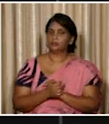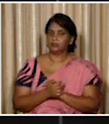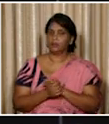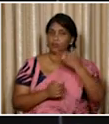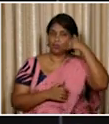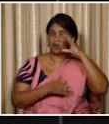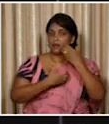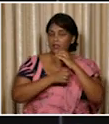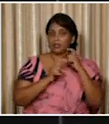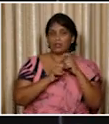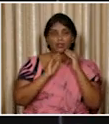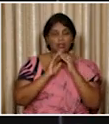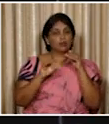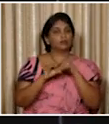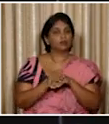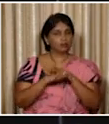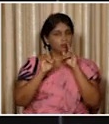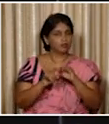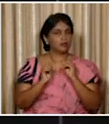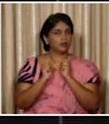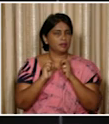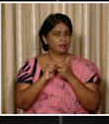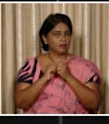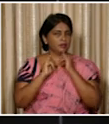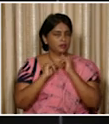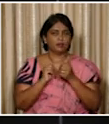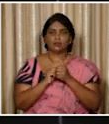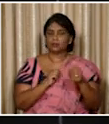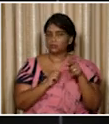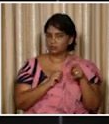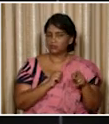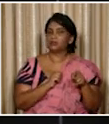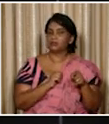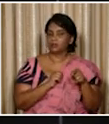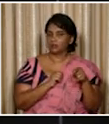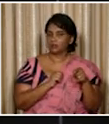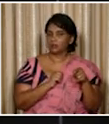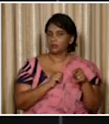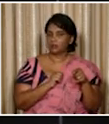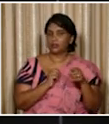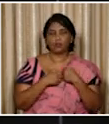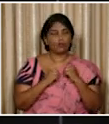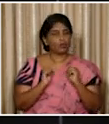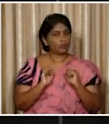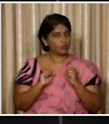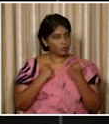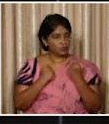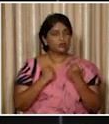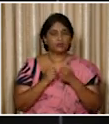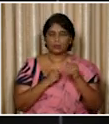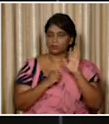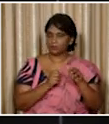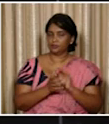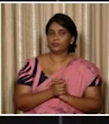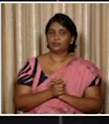வன்மையாக கண்டிக்கிறோம். தயவுசெய்து இந்த நாட்டிலே முளத்துக்கு ஒரு தரம் அடிக்கடி நல்லிணக்கம் பற்றி பேசுகின்றவர்கள் அல்லது நல்லிணக்கம் பற்றி